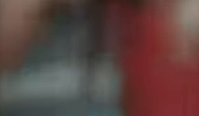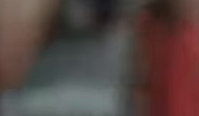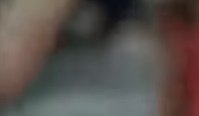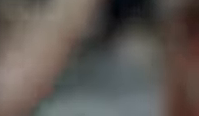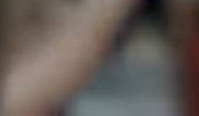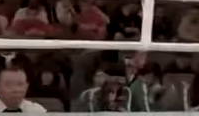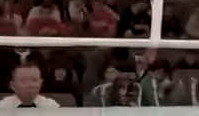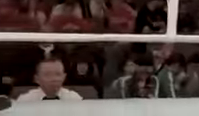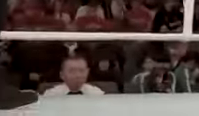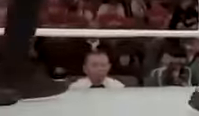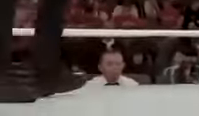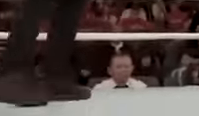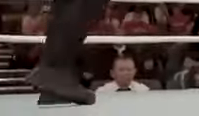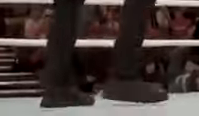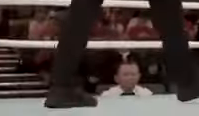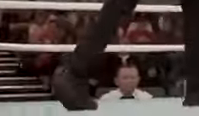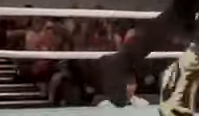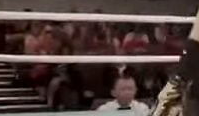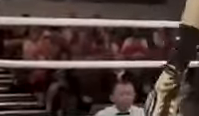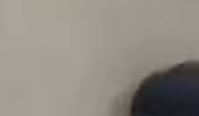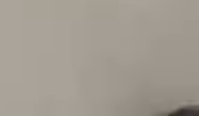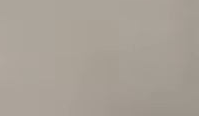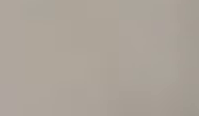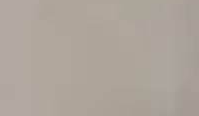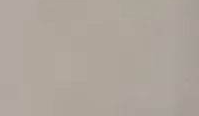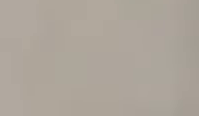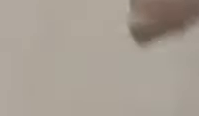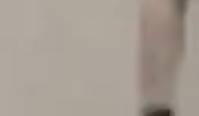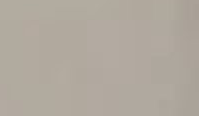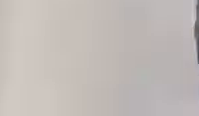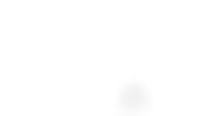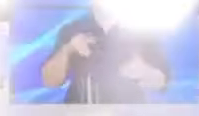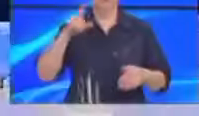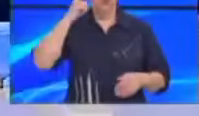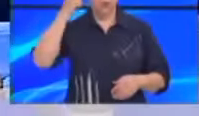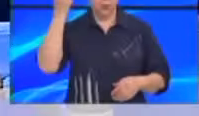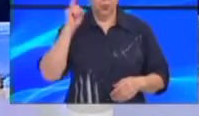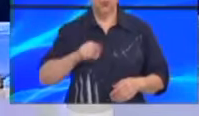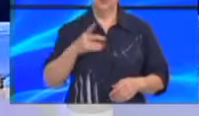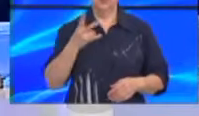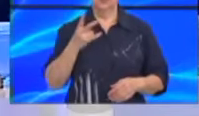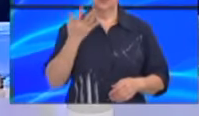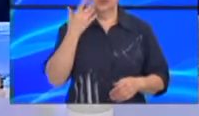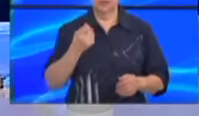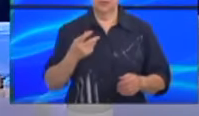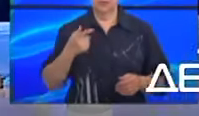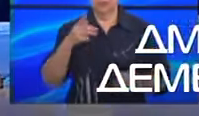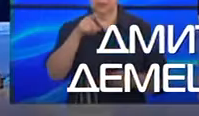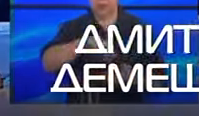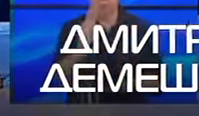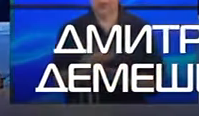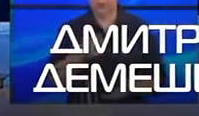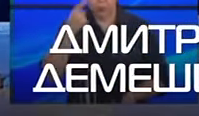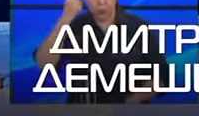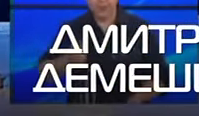Во-первых, бокс не для драки. Наверное, для уверенности в себе. Наверное, для умения вставать, когда тебя уронили. Вот,